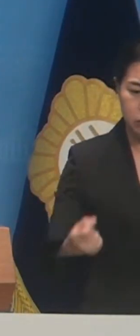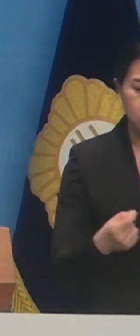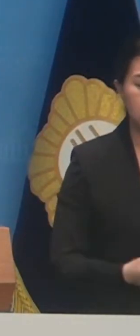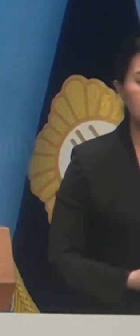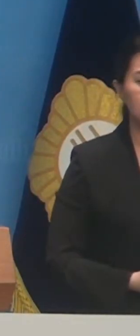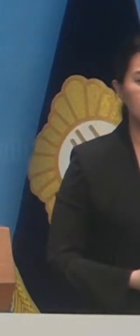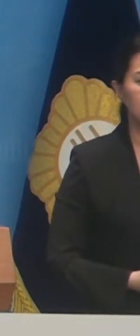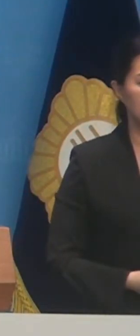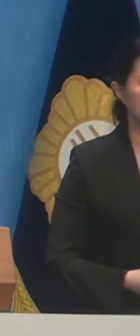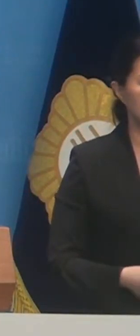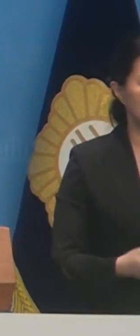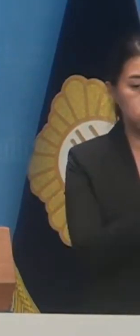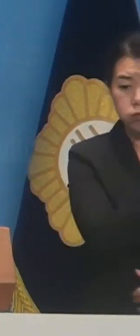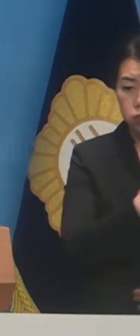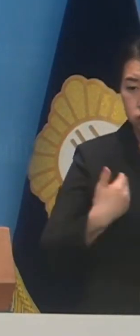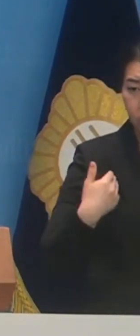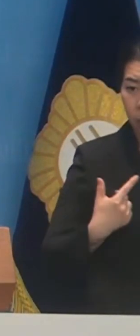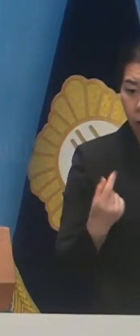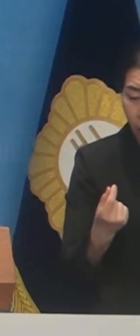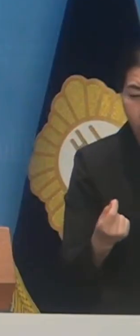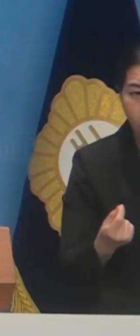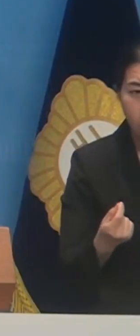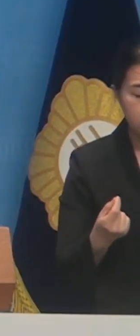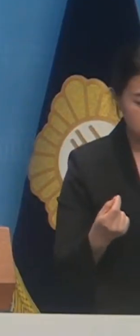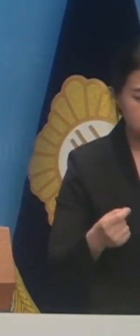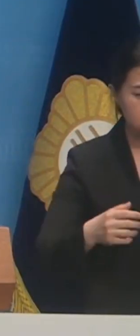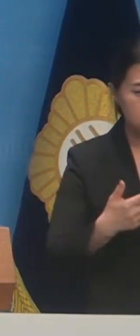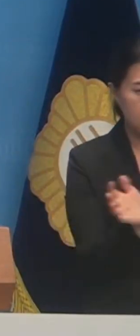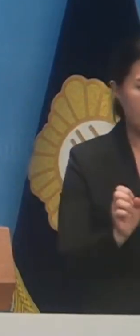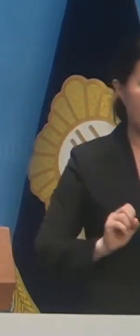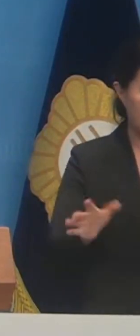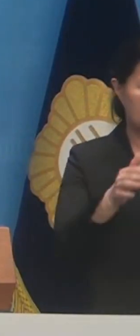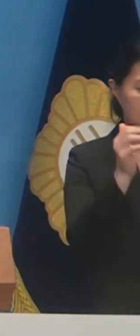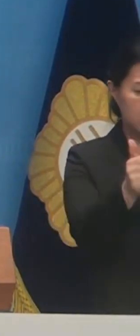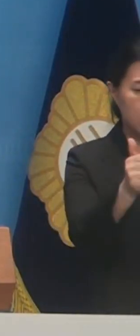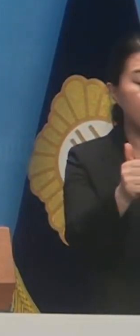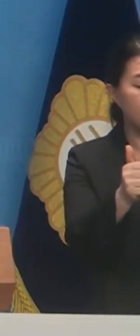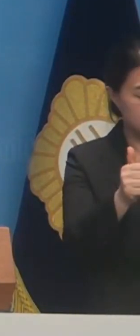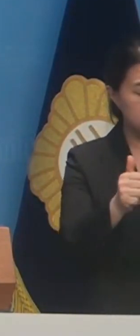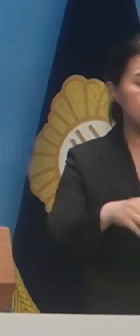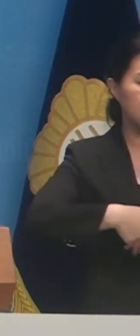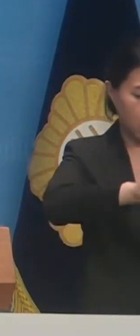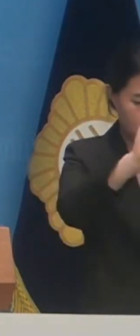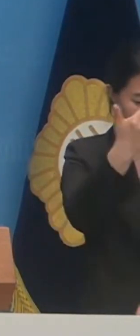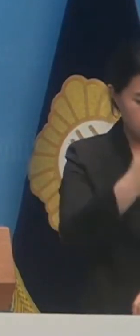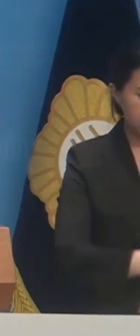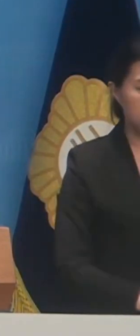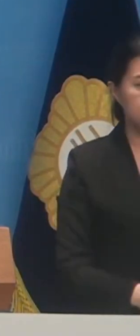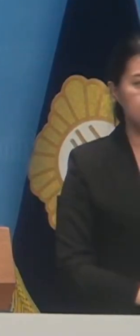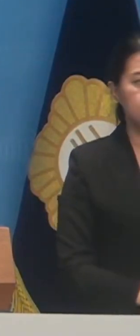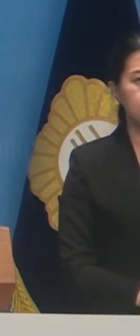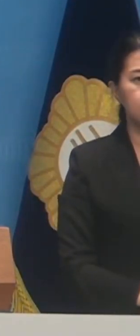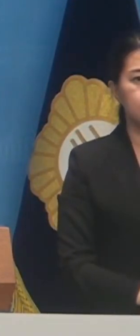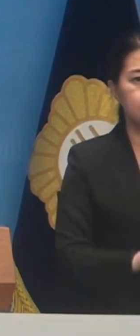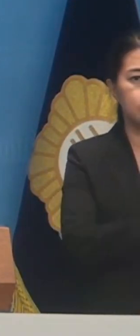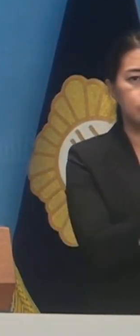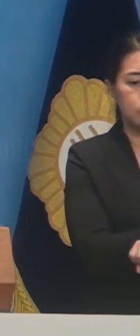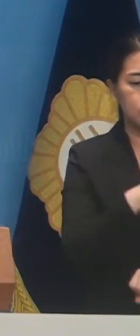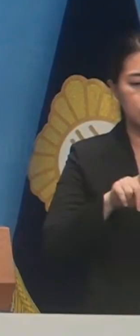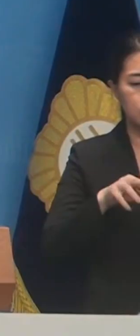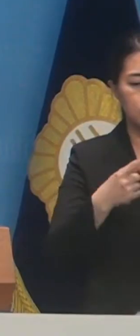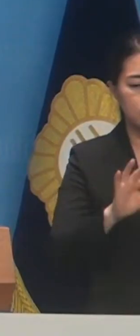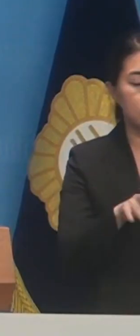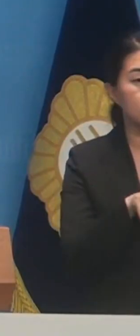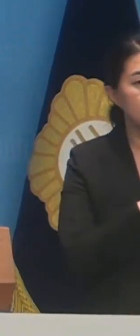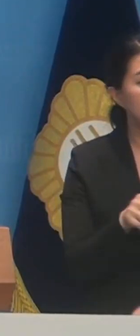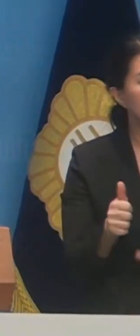국민의힘이야말로 거리낄 것 없다면 위헌정당 해산 심판의 법정에 서십시오. 권성동